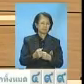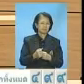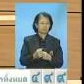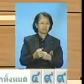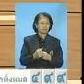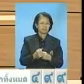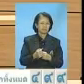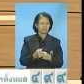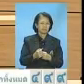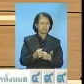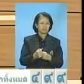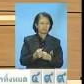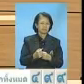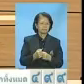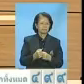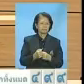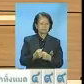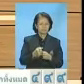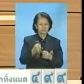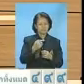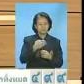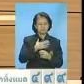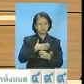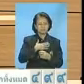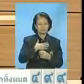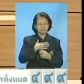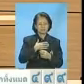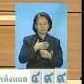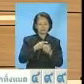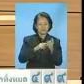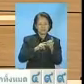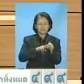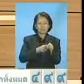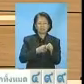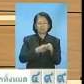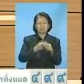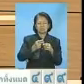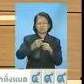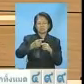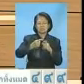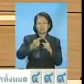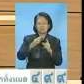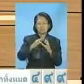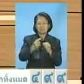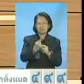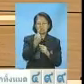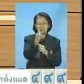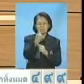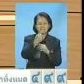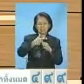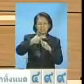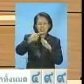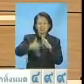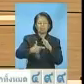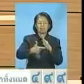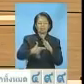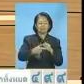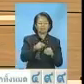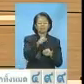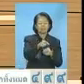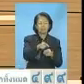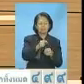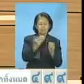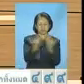ท่านครับผมคิดว่าเริ่มต้นเรื่องที่1ยกเลิกตรงนั้นเปลี่ยนแปลงวิธีการงบประมาณที่เราใช้ไป